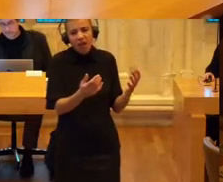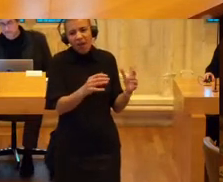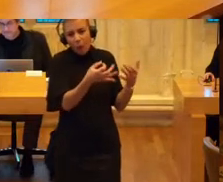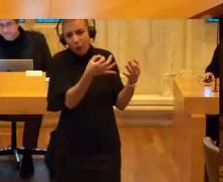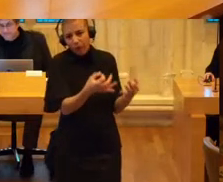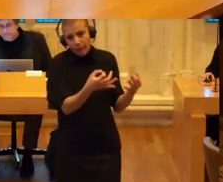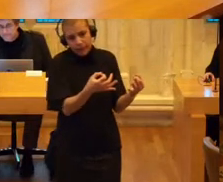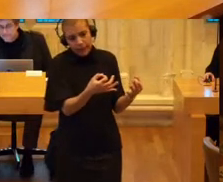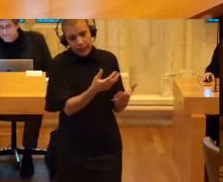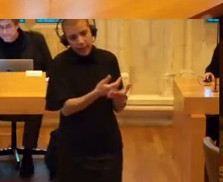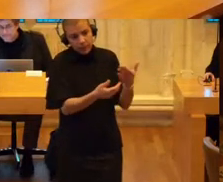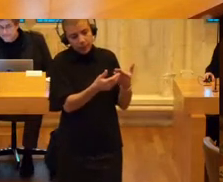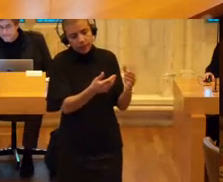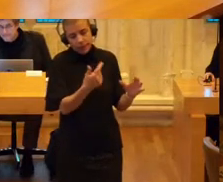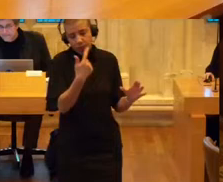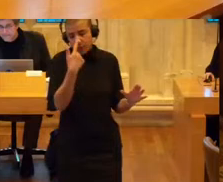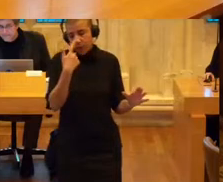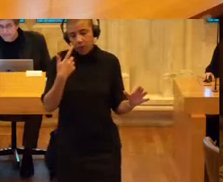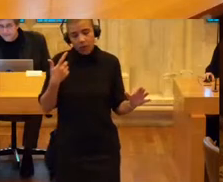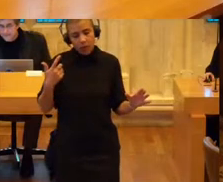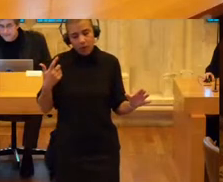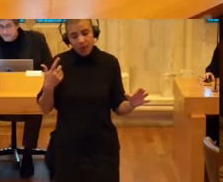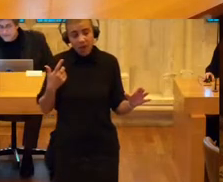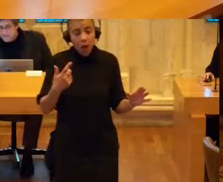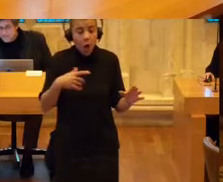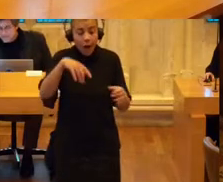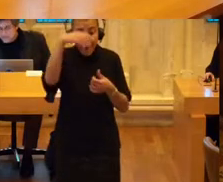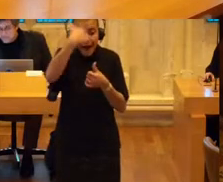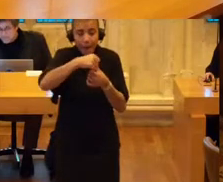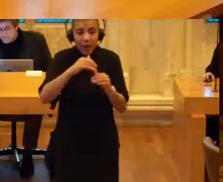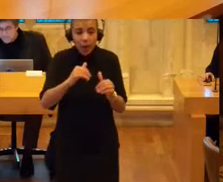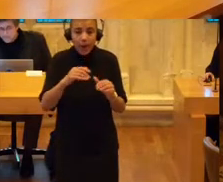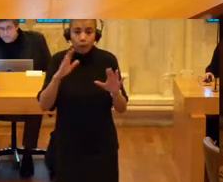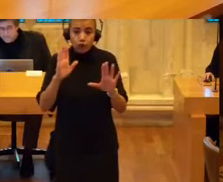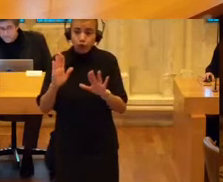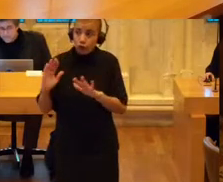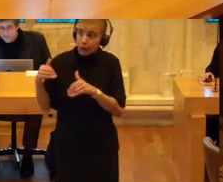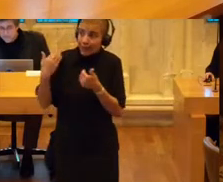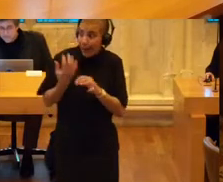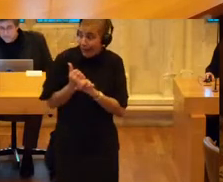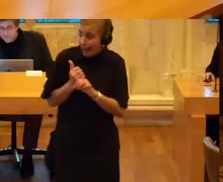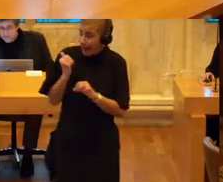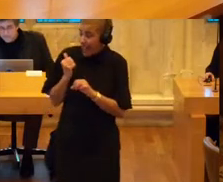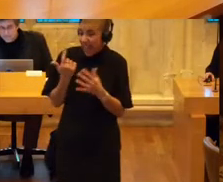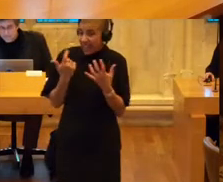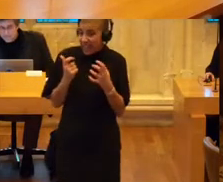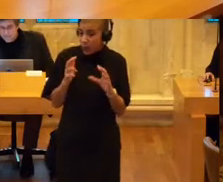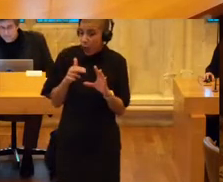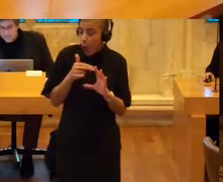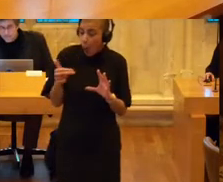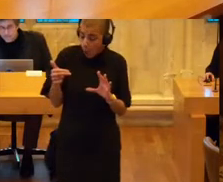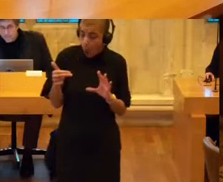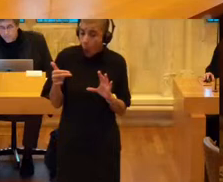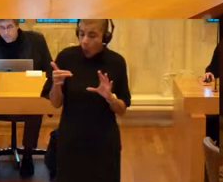000 euros de loyer dans le cadre de la mise en place de cet EHPAD. Alors, je passe rapidement au